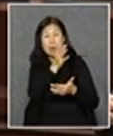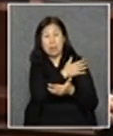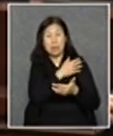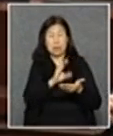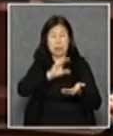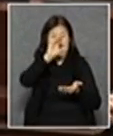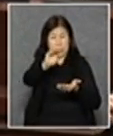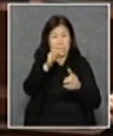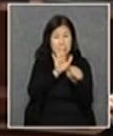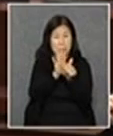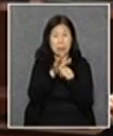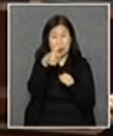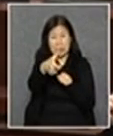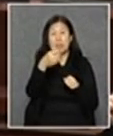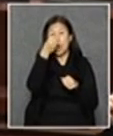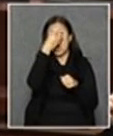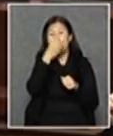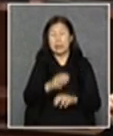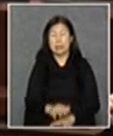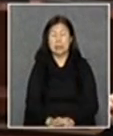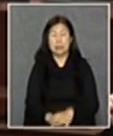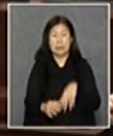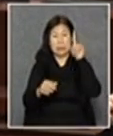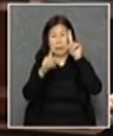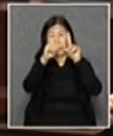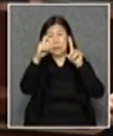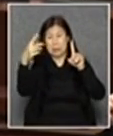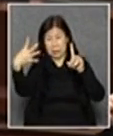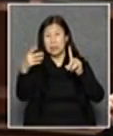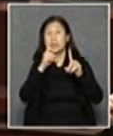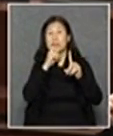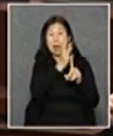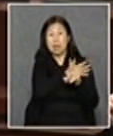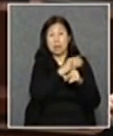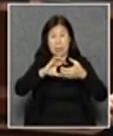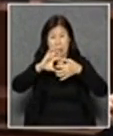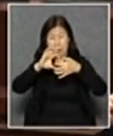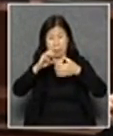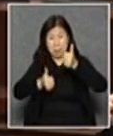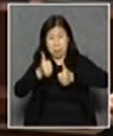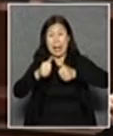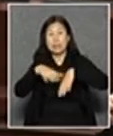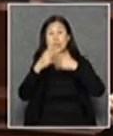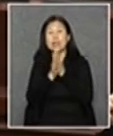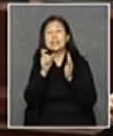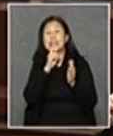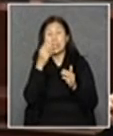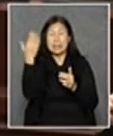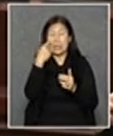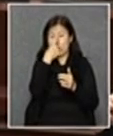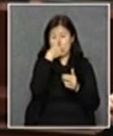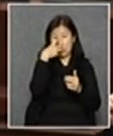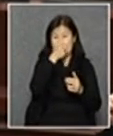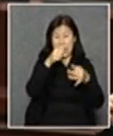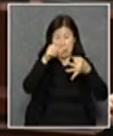人。香港在94年主辦這項賽事的時候，亦是由時任總督的彭